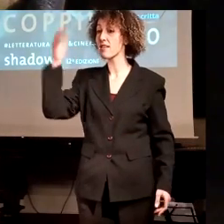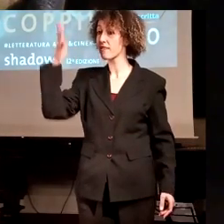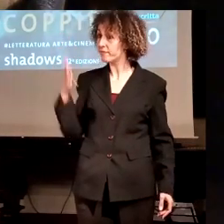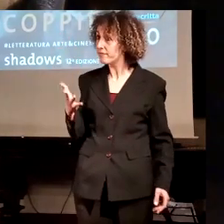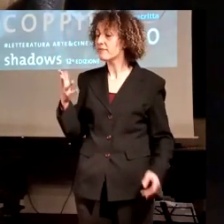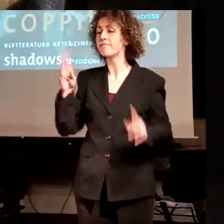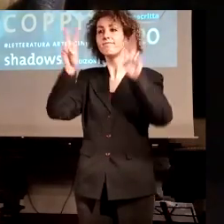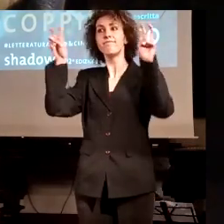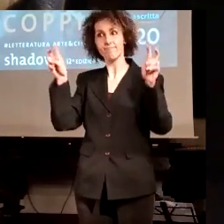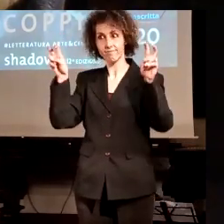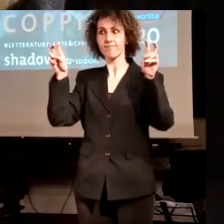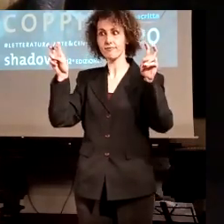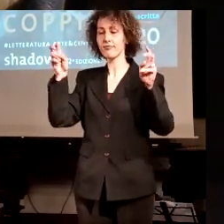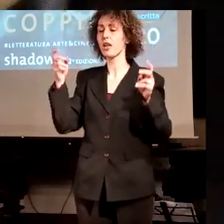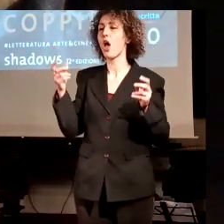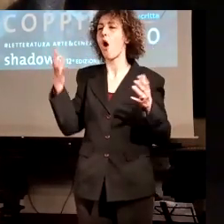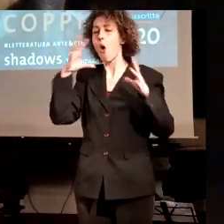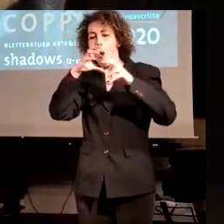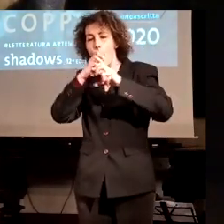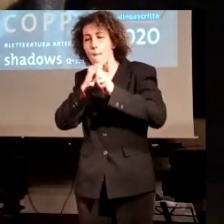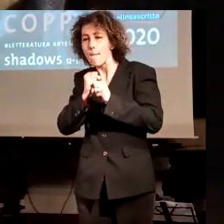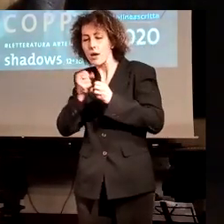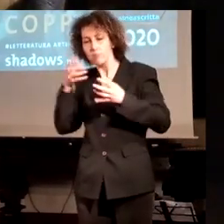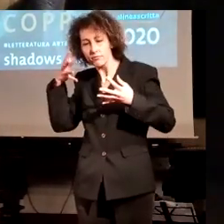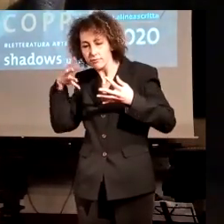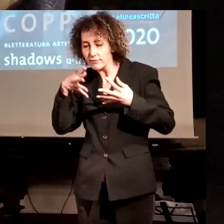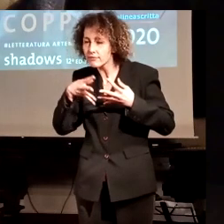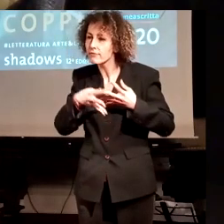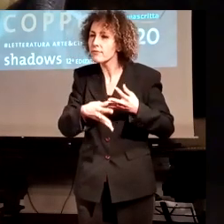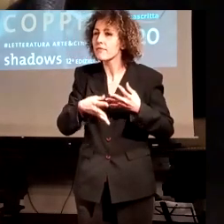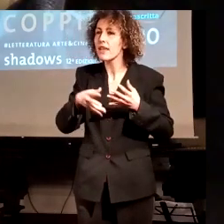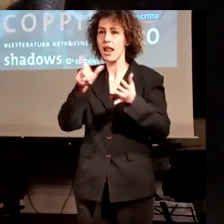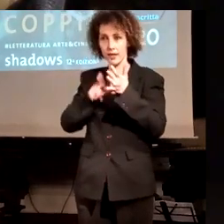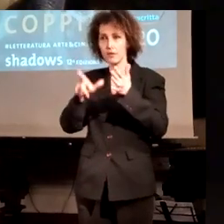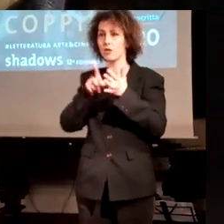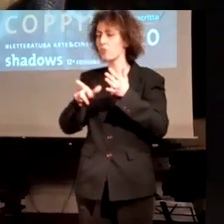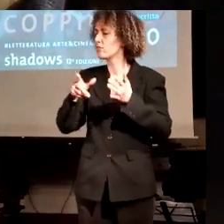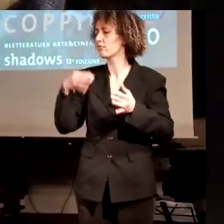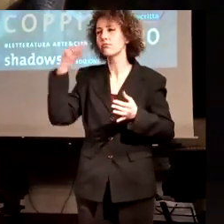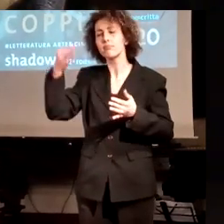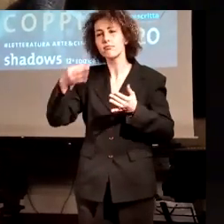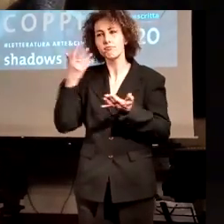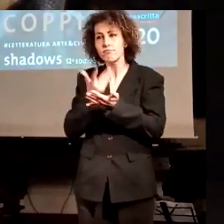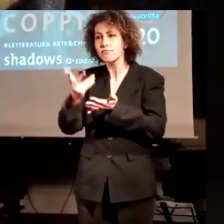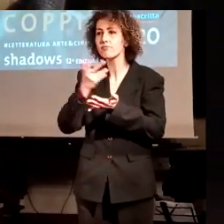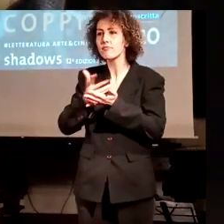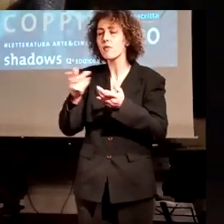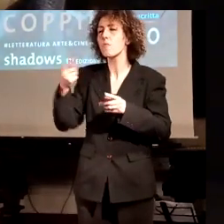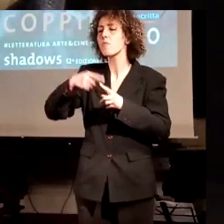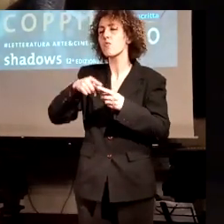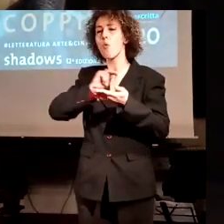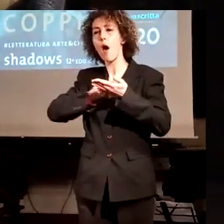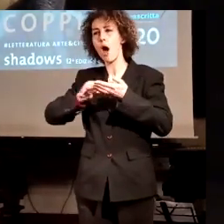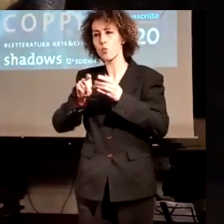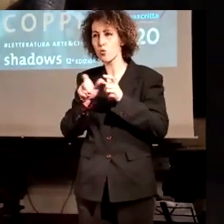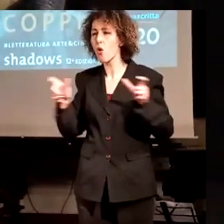ombre profonde le ombre verticali che la letteratura ha sempre narrato le ombre delle vite degli autori di cui stasera e nei prossimi